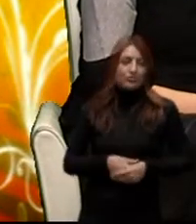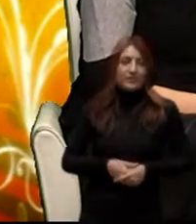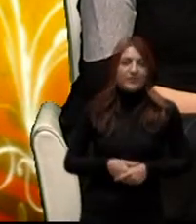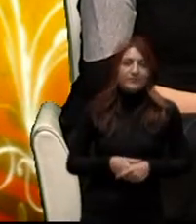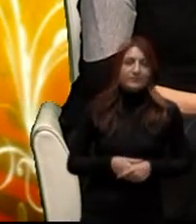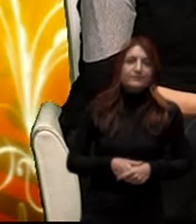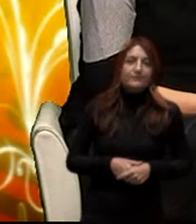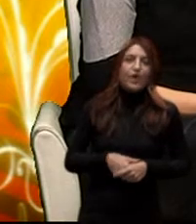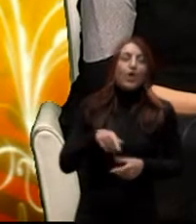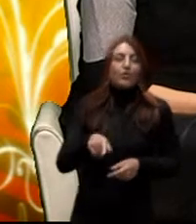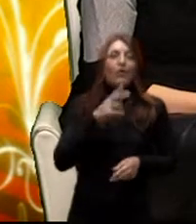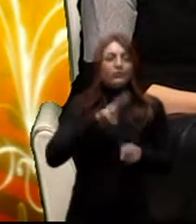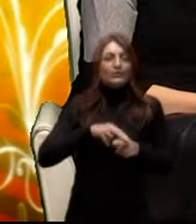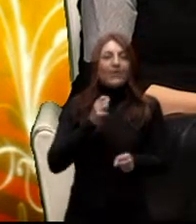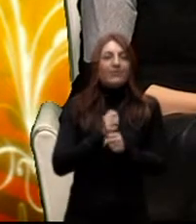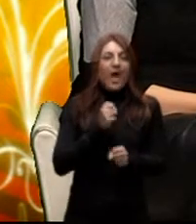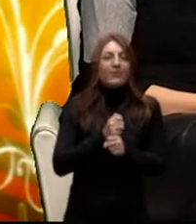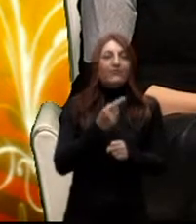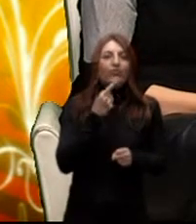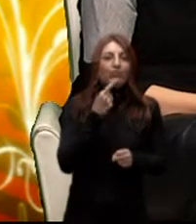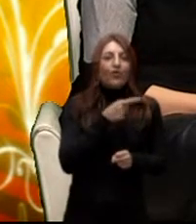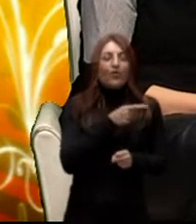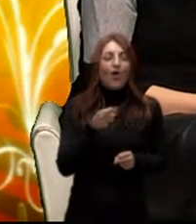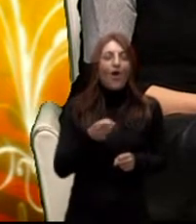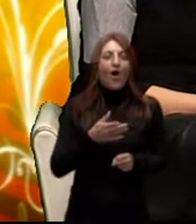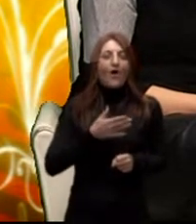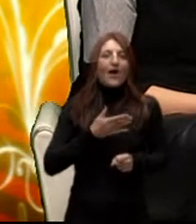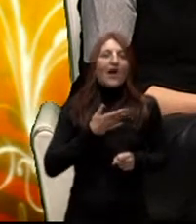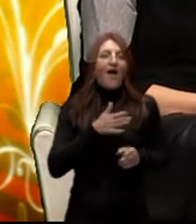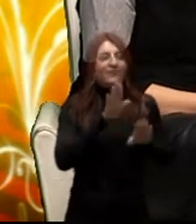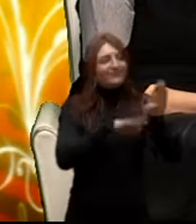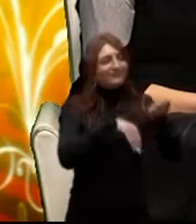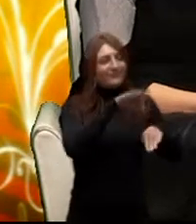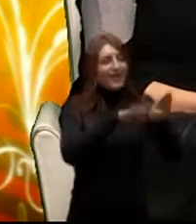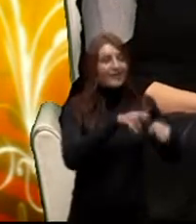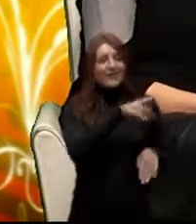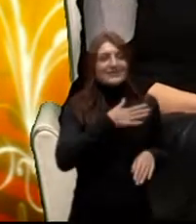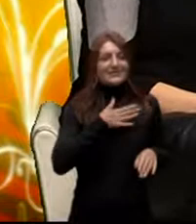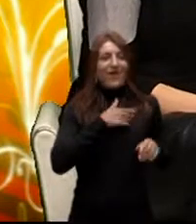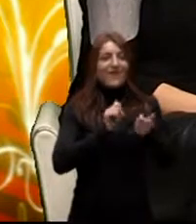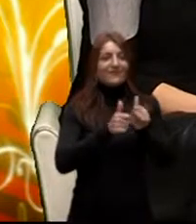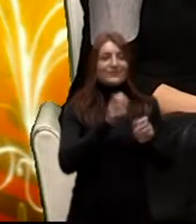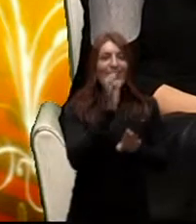uglavnom napraviti oni koji će se ulizivati svom terapeutu, uvjetno rečeno. Ono,